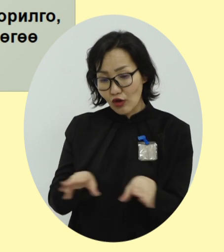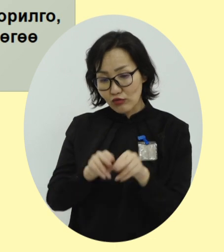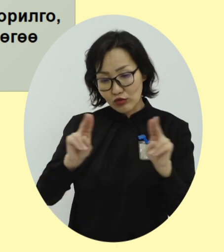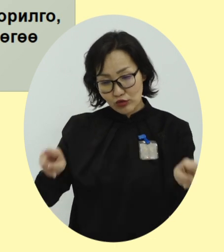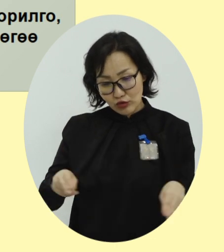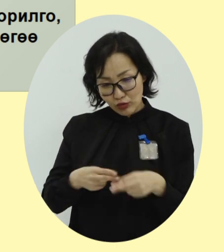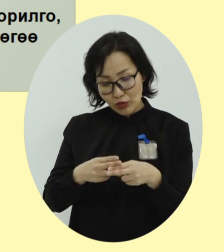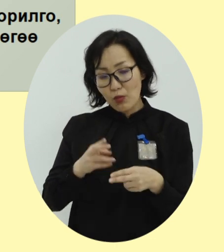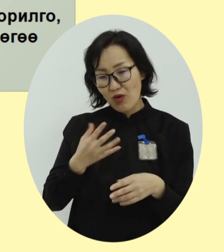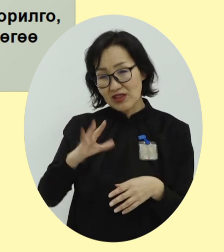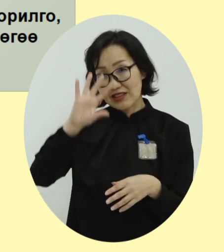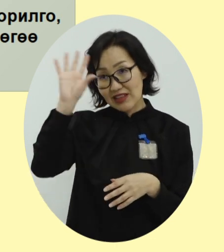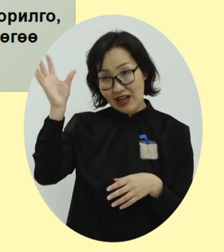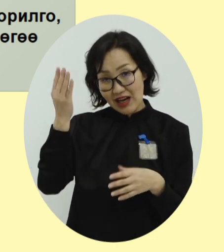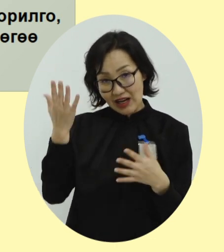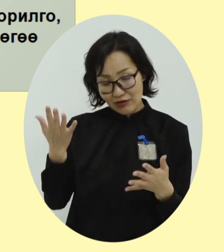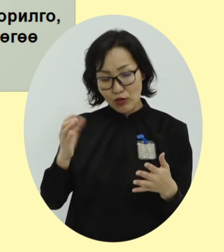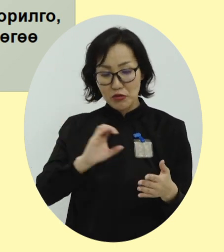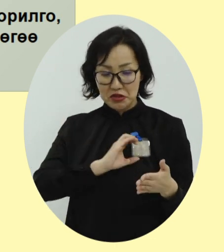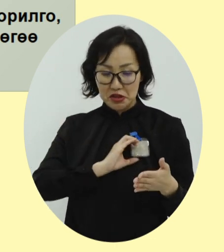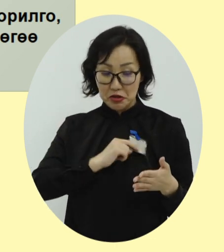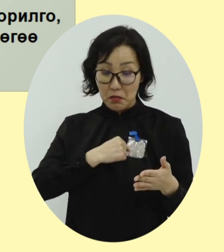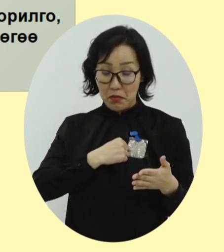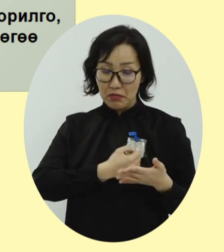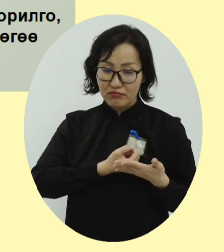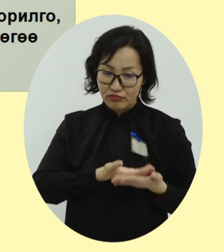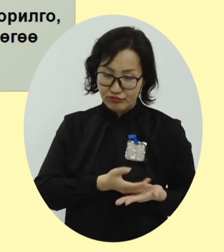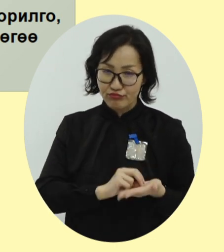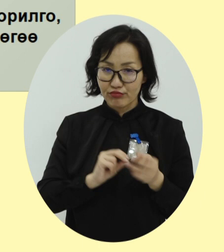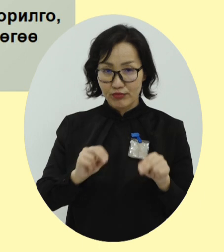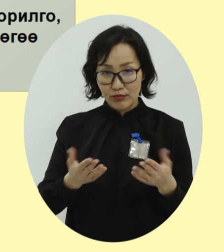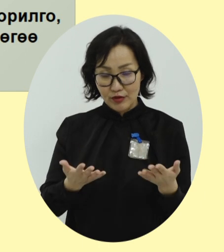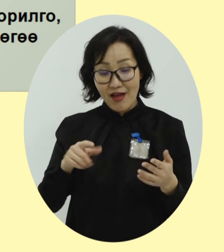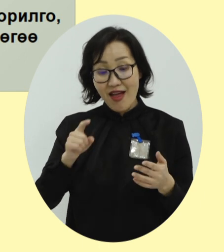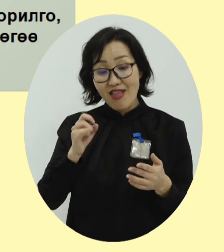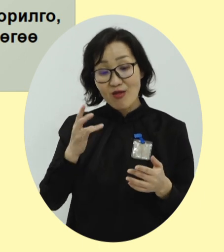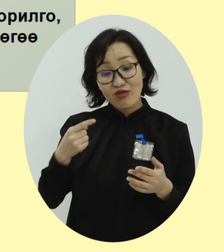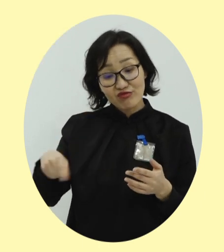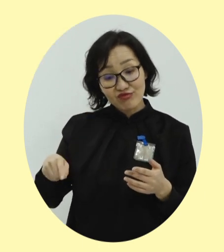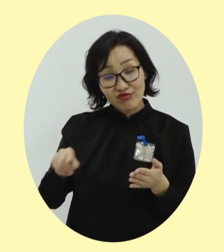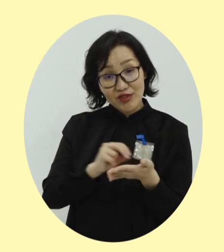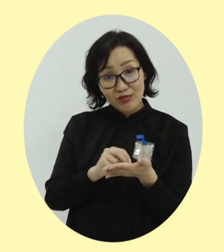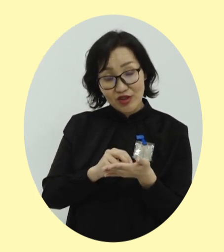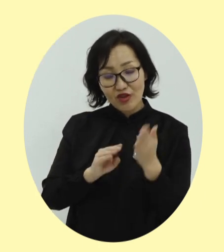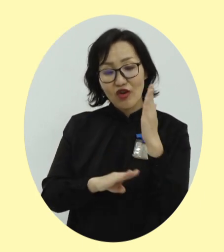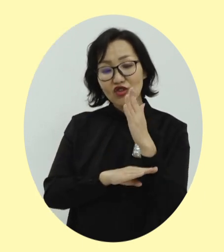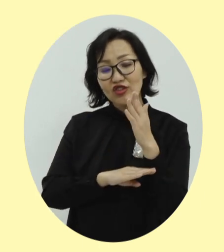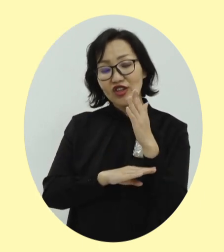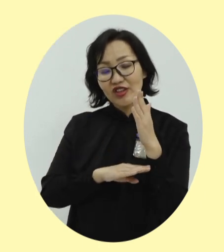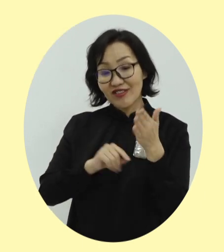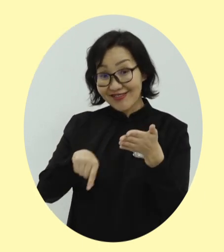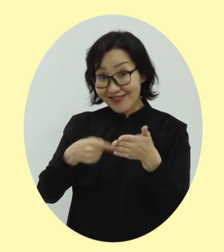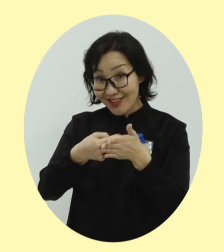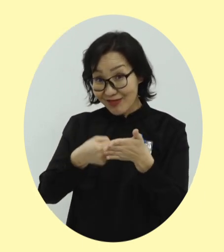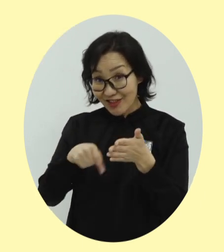нь цагаагаар орж олно мөн сэтгэгдлээ бичнэ гэсэн. Тэгвэл бүгдээрээ халиунагийн бичсэн өдрийн тэмдэглэлийн эхлэл